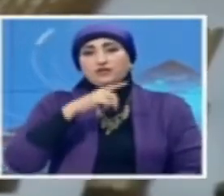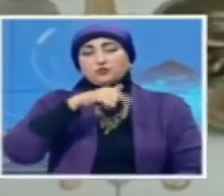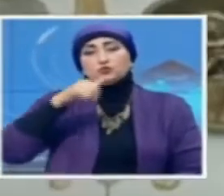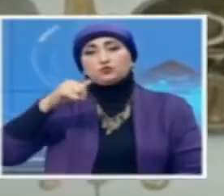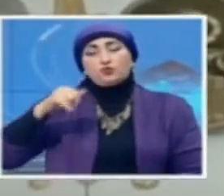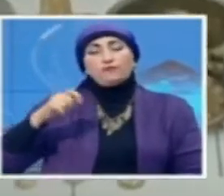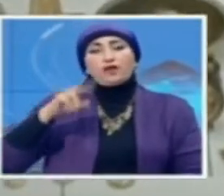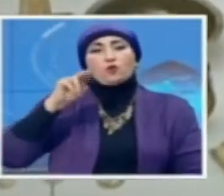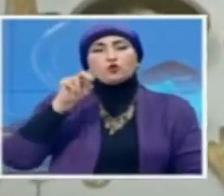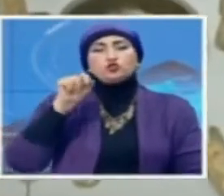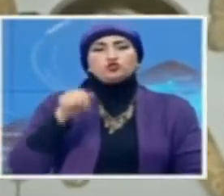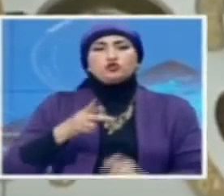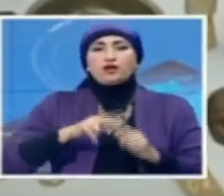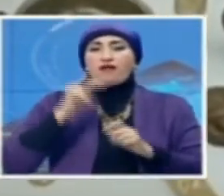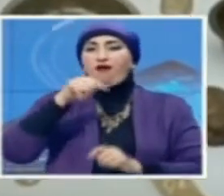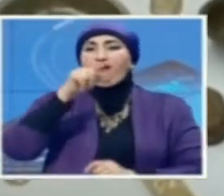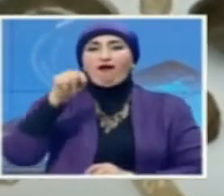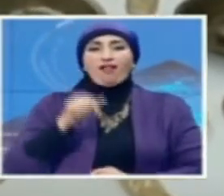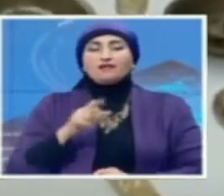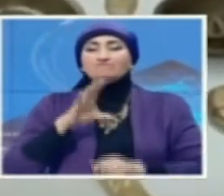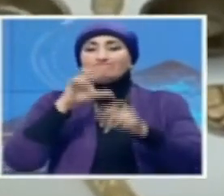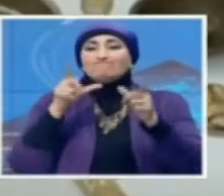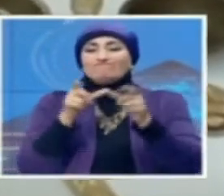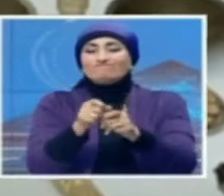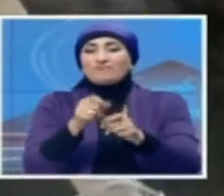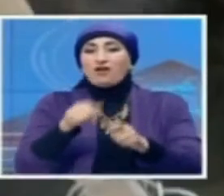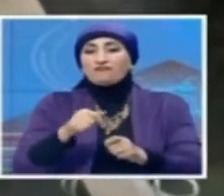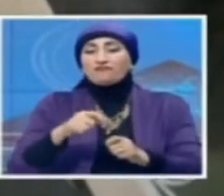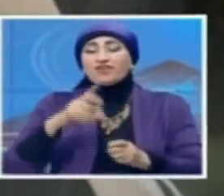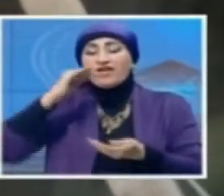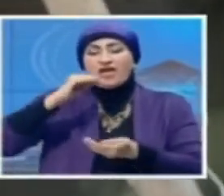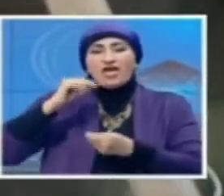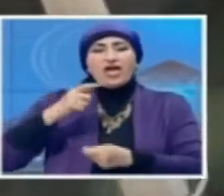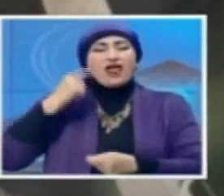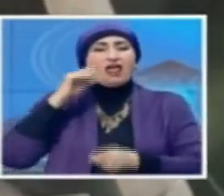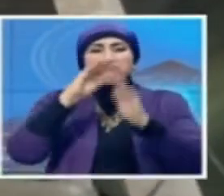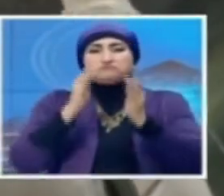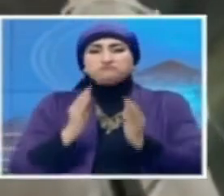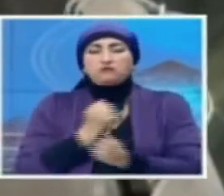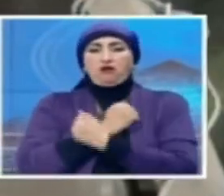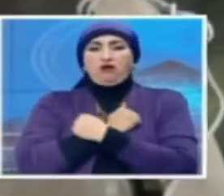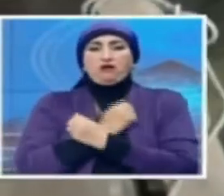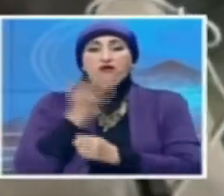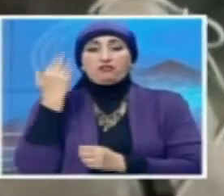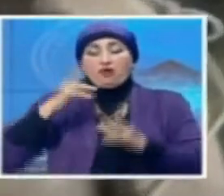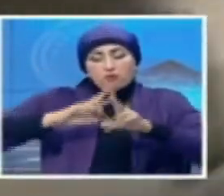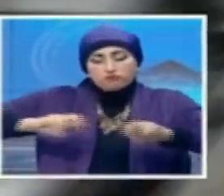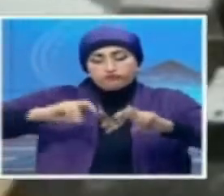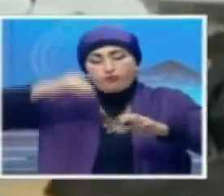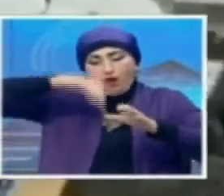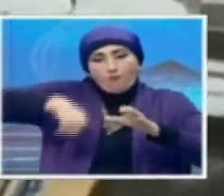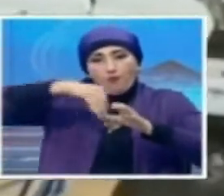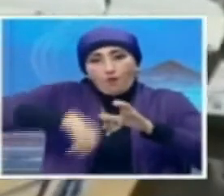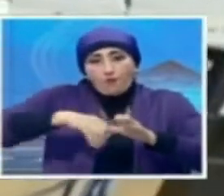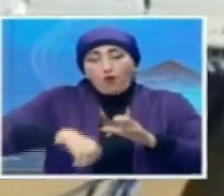2629 قضية ومخالفة في مجالات حيازة الآثار والحفر والتنقيب عن الآثار.